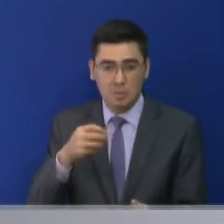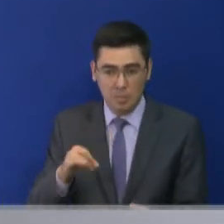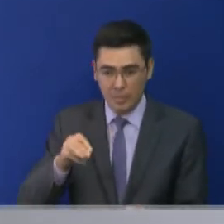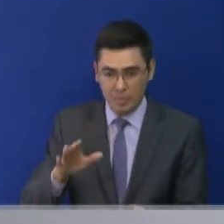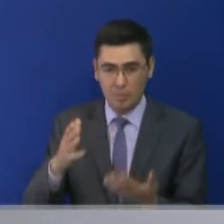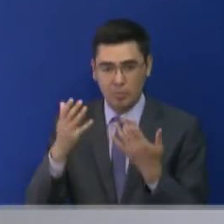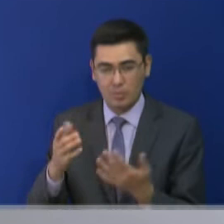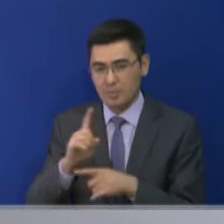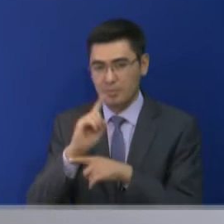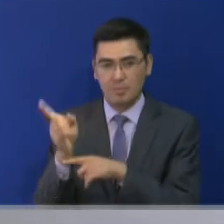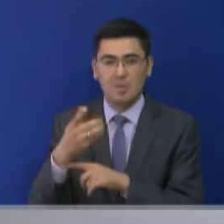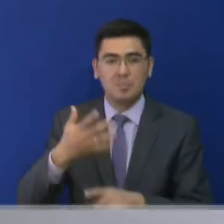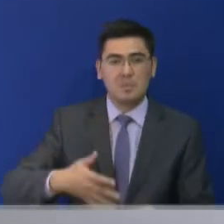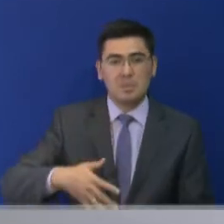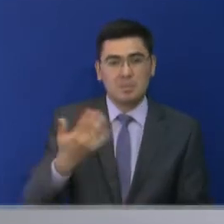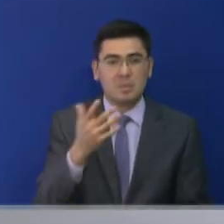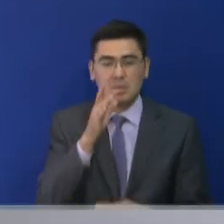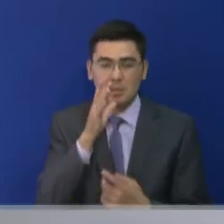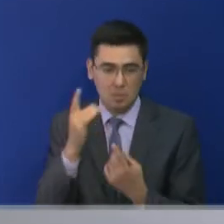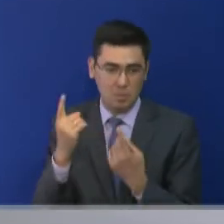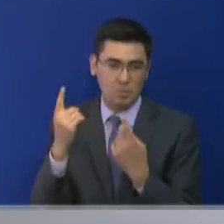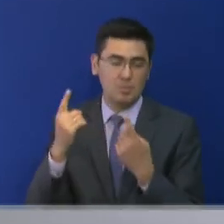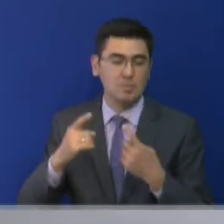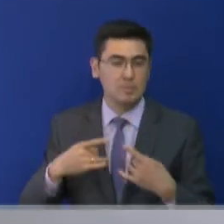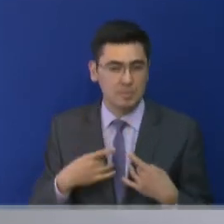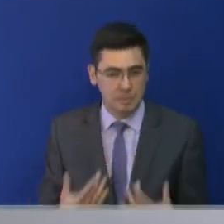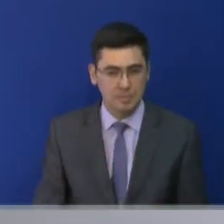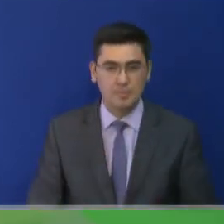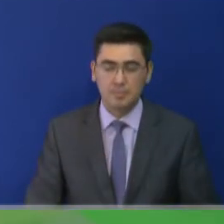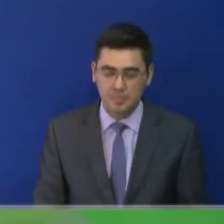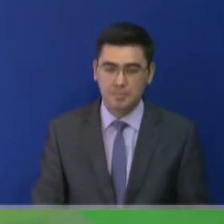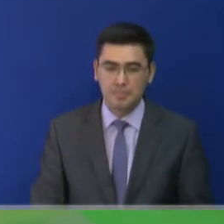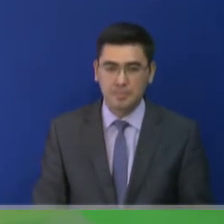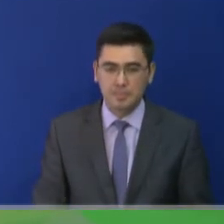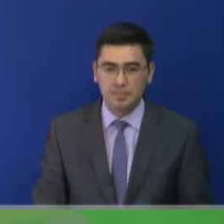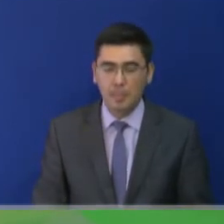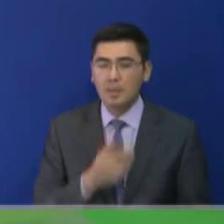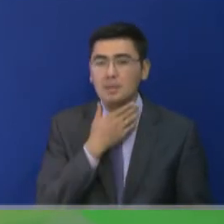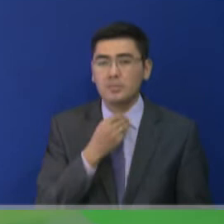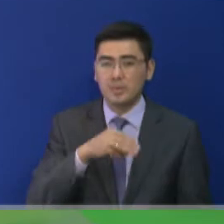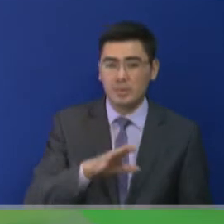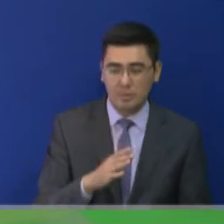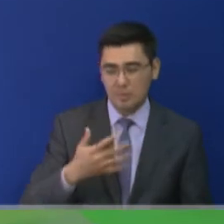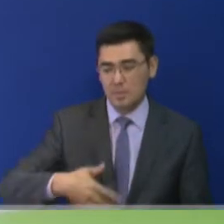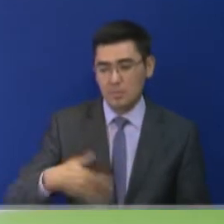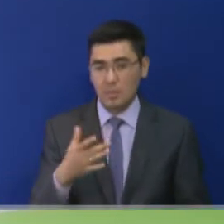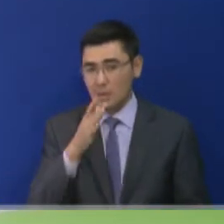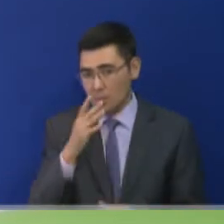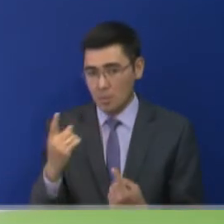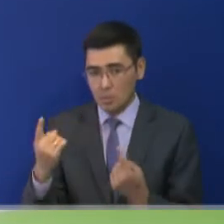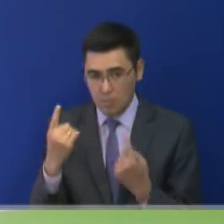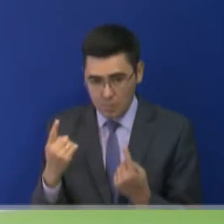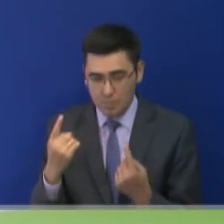55 жылдық мерейтойды еңсеріп отыр. Сондықтан да осы мерейтойларыңыз құтты болсын. Семей телеарнасының 55 жылдық мерейтойына